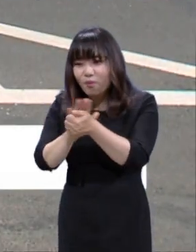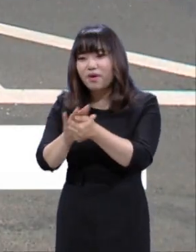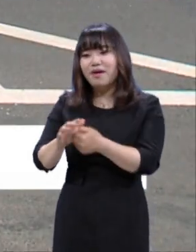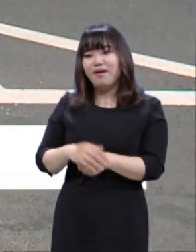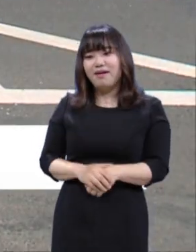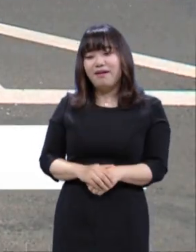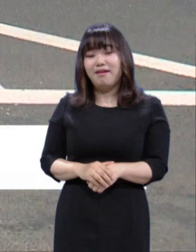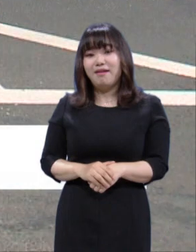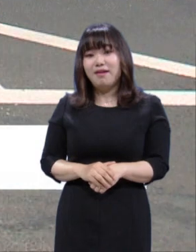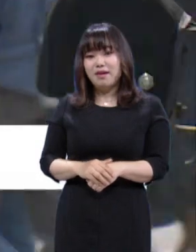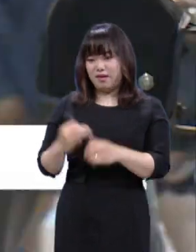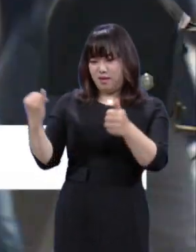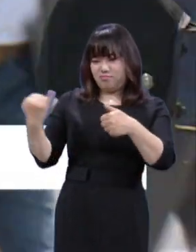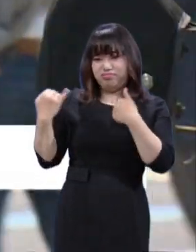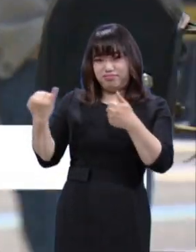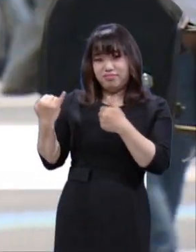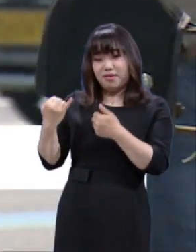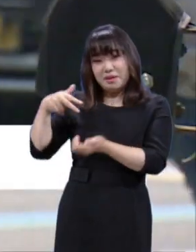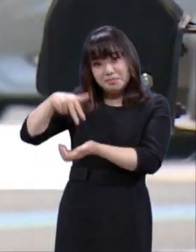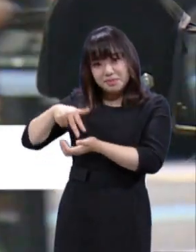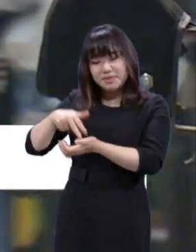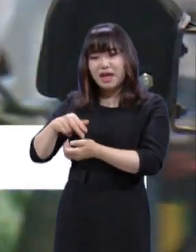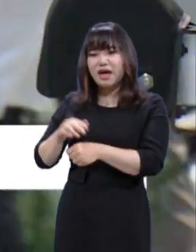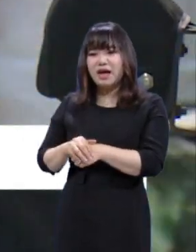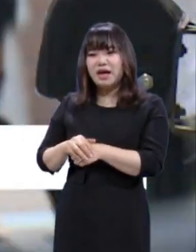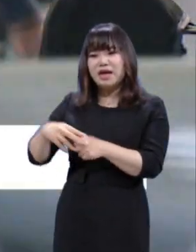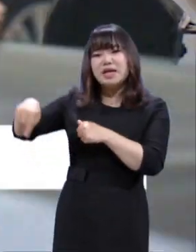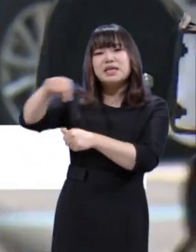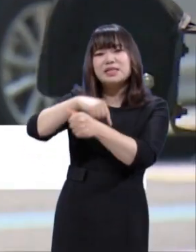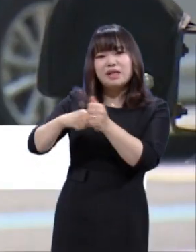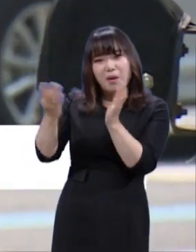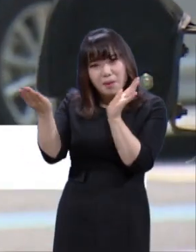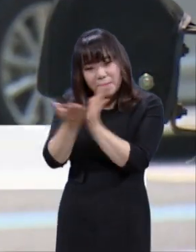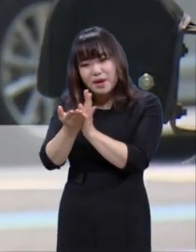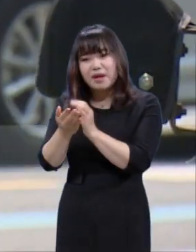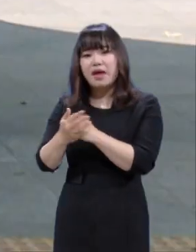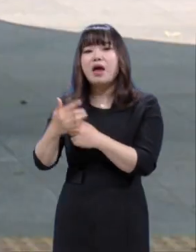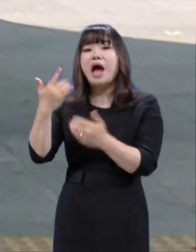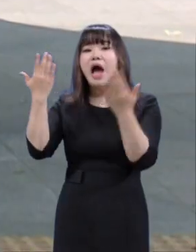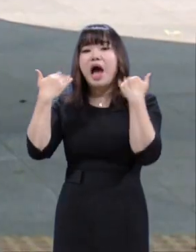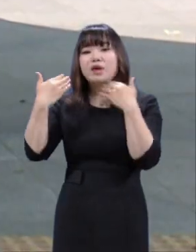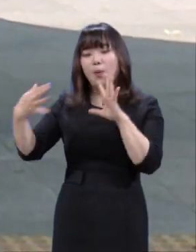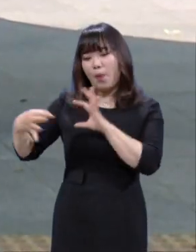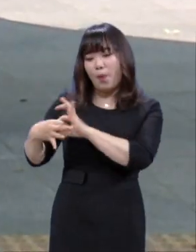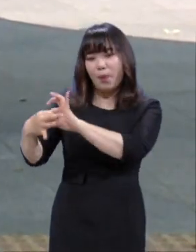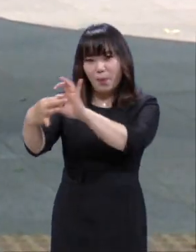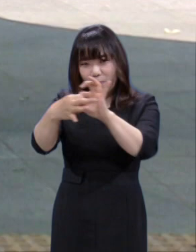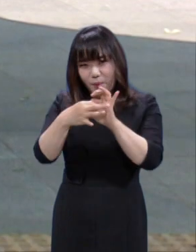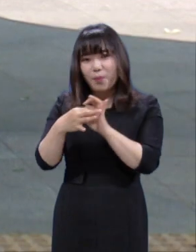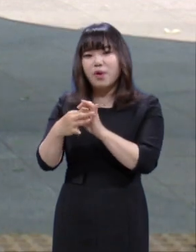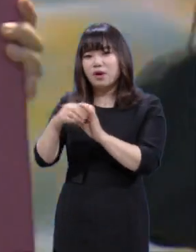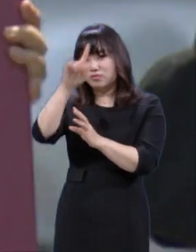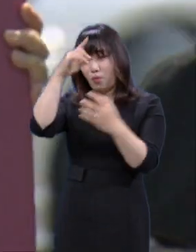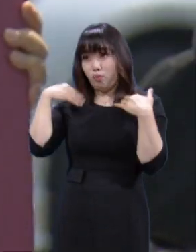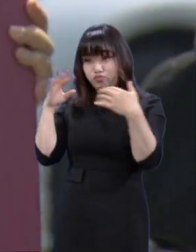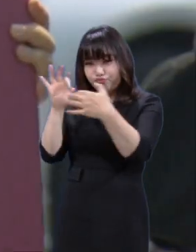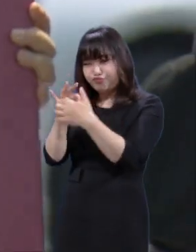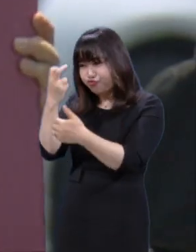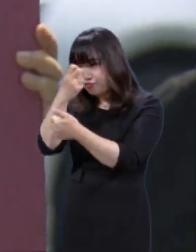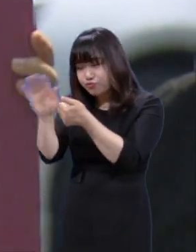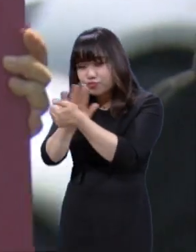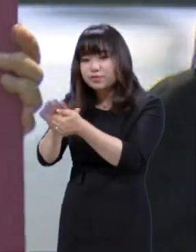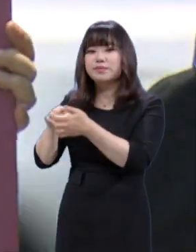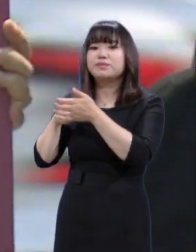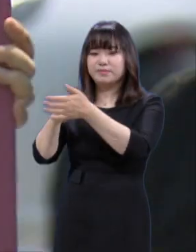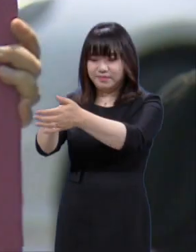공약했습니다. 맞벌이 부모를 위해 이원화된 보육과 교육을 학교가 공동으로 운영하는 공립형 돌봄 공사